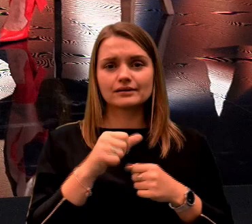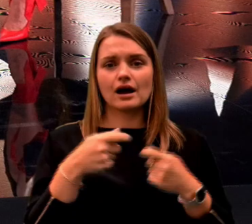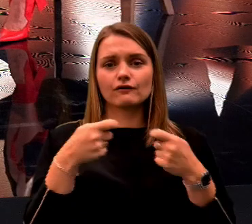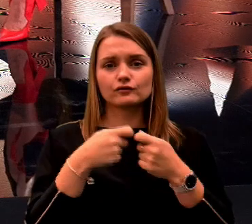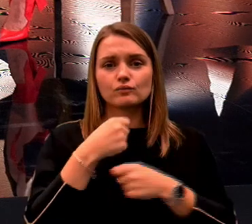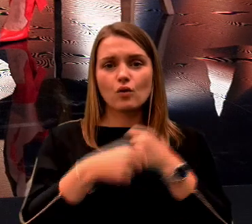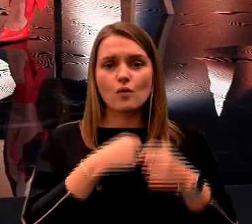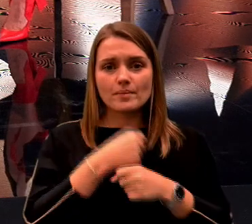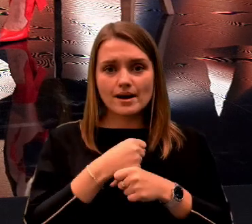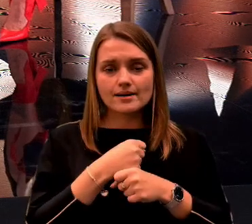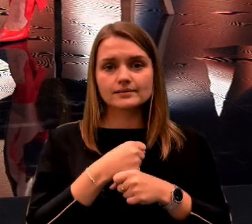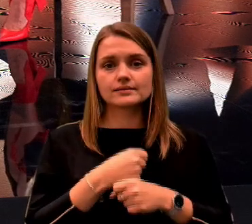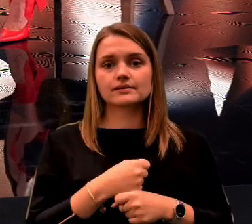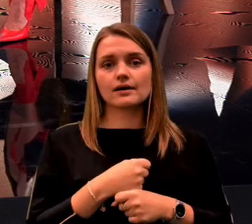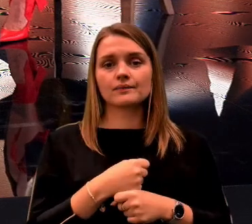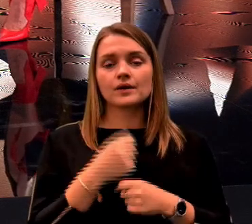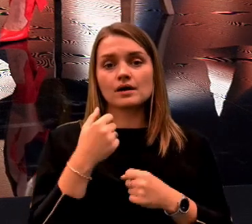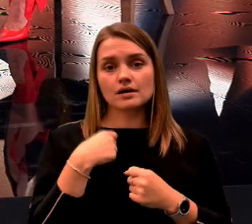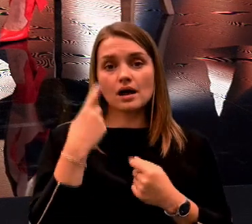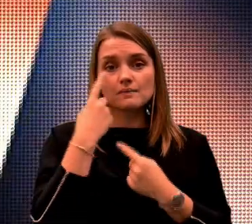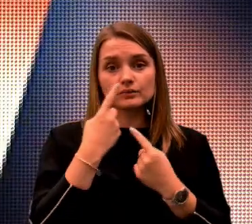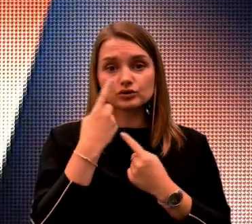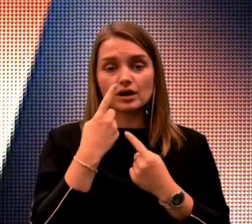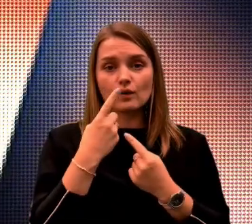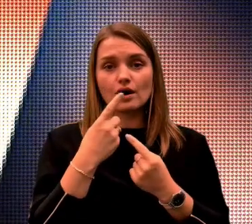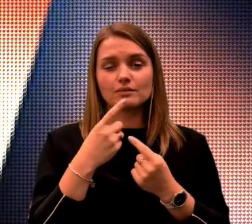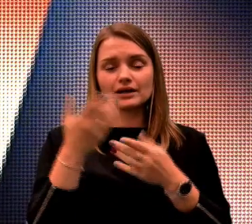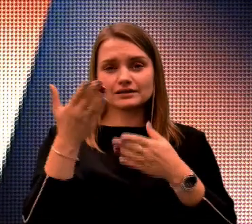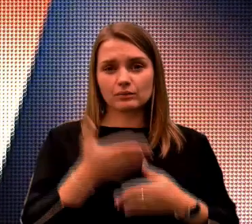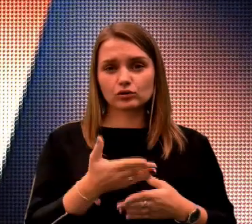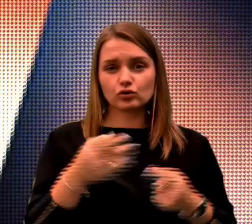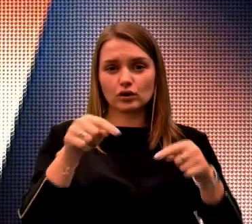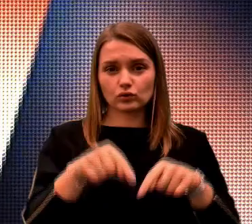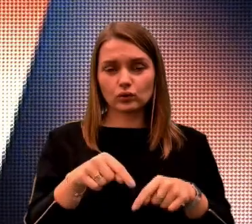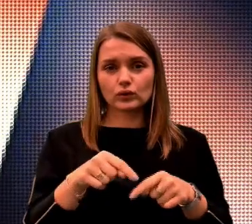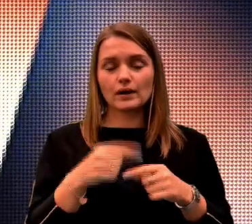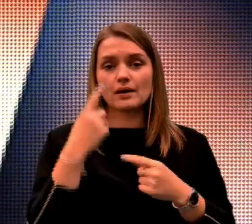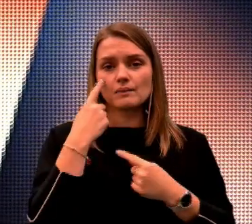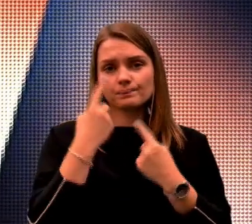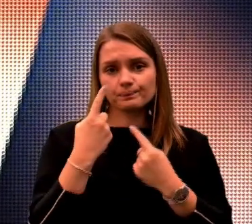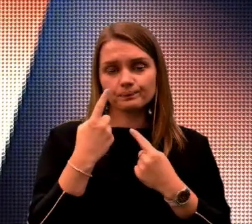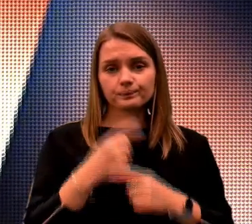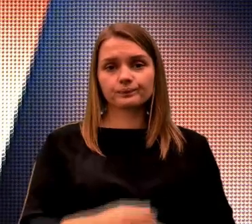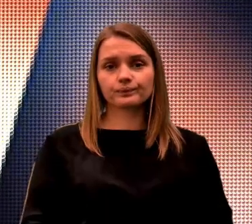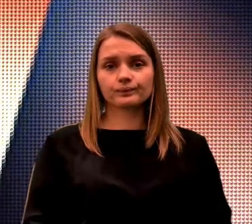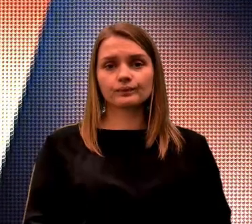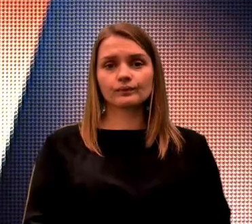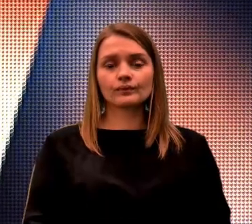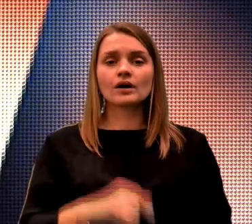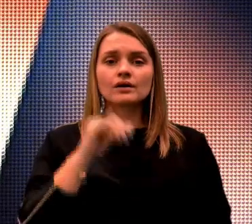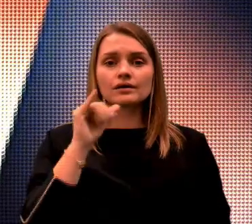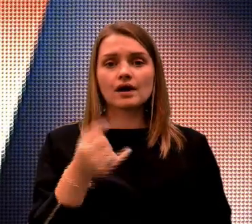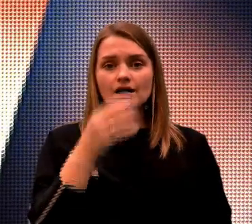Natomiast jak sobie myślałam, jak zostałam poproszona, żeby tutaj przyjść, i sobie myślałam o tym, jak